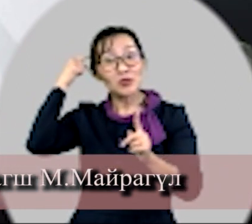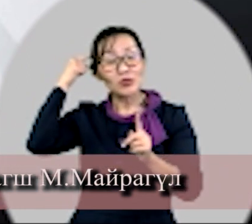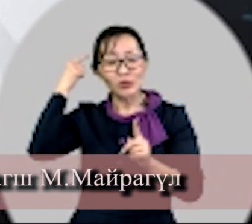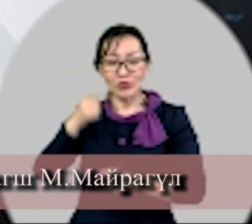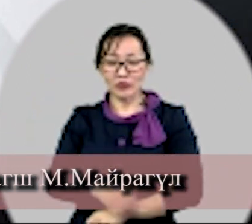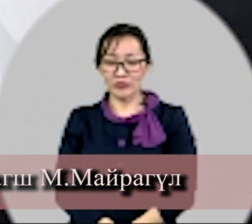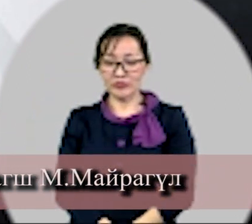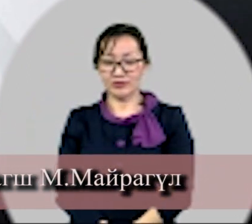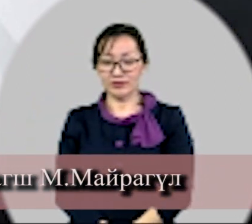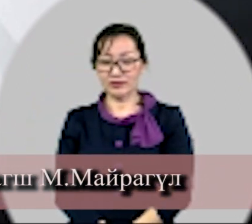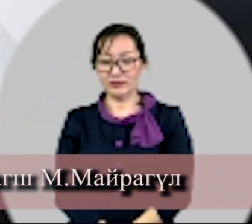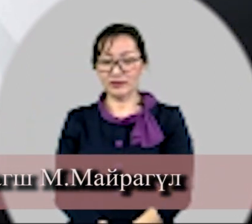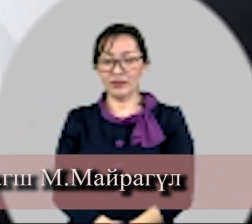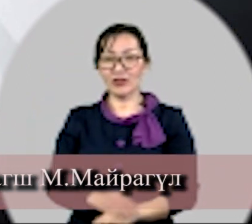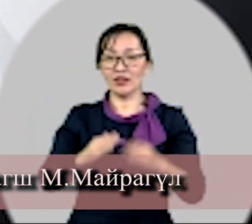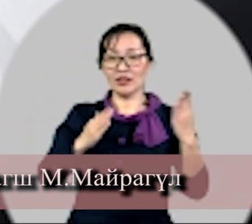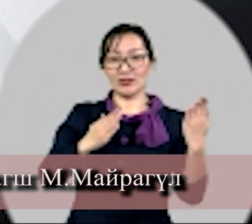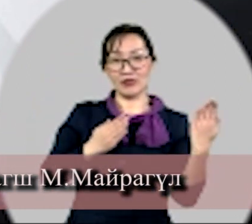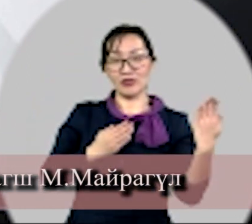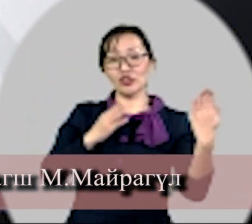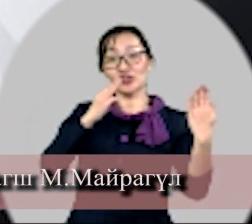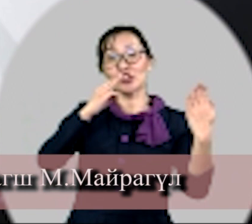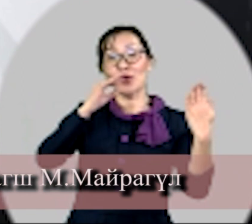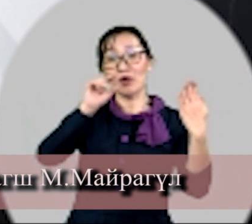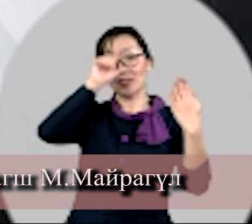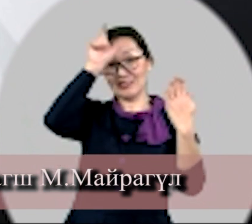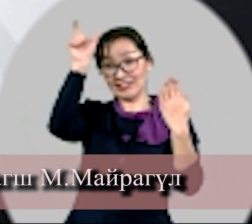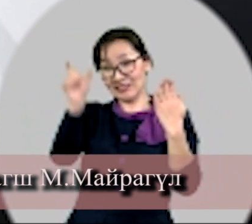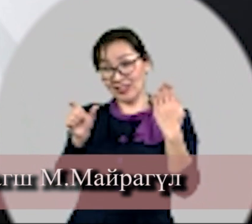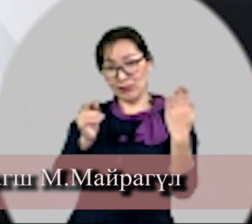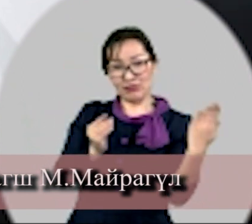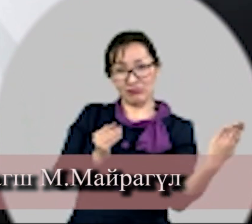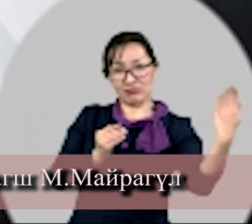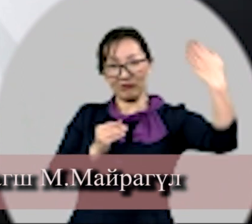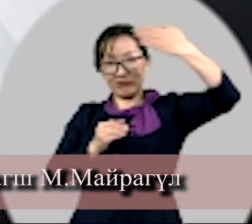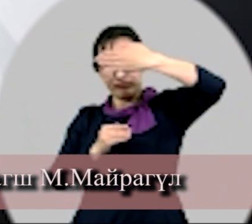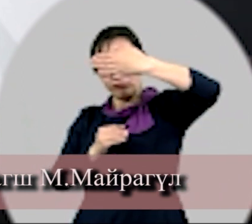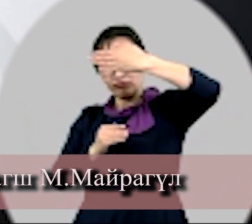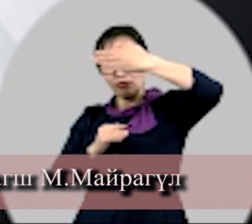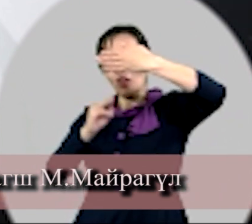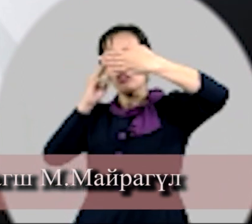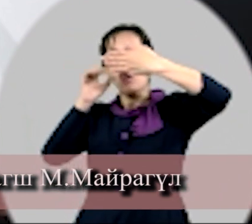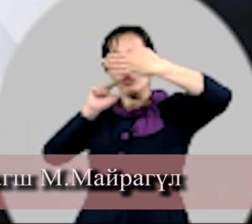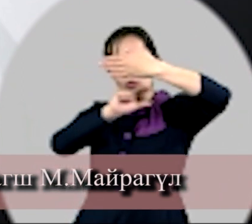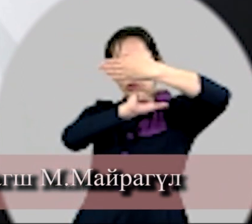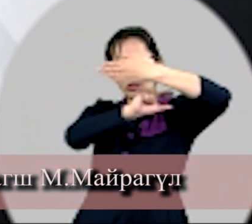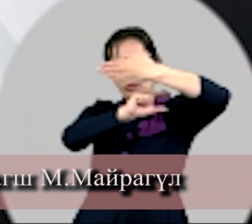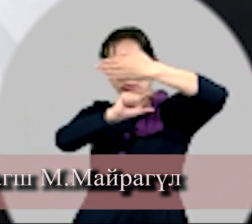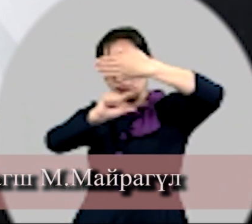0-дан басталады. Онда алу сан, яғни теріс санды біз сан түзуіне қалай